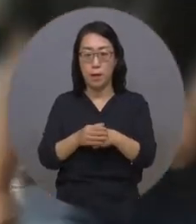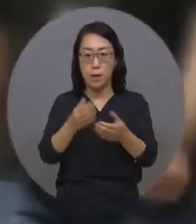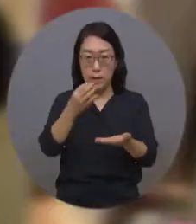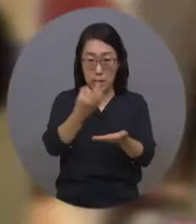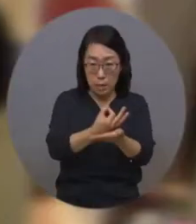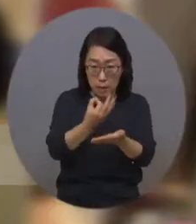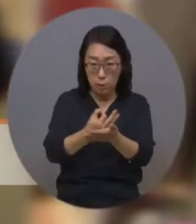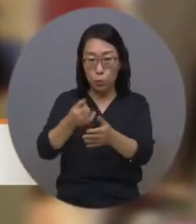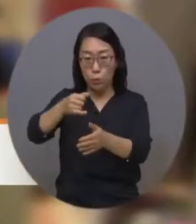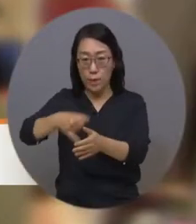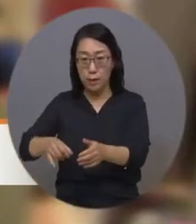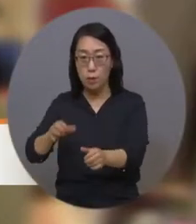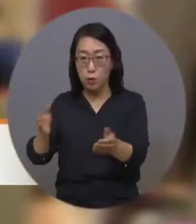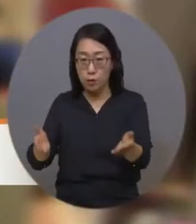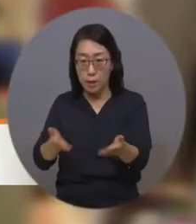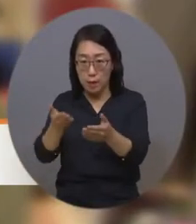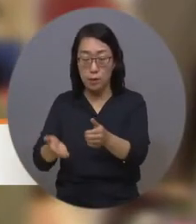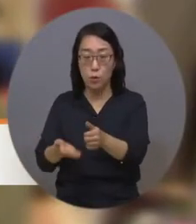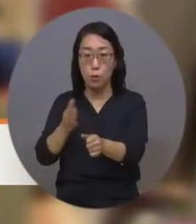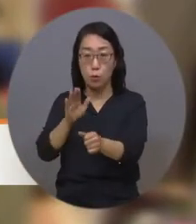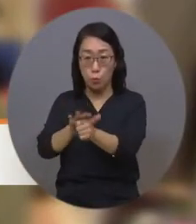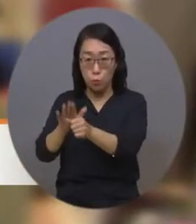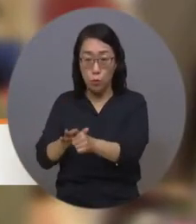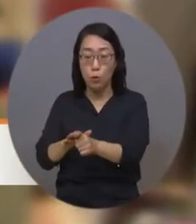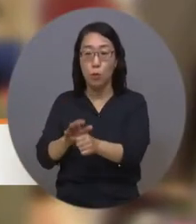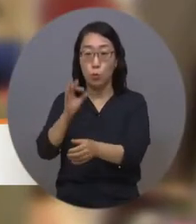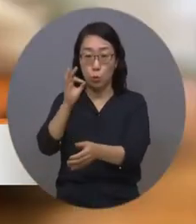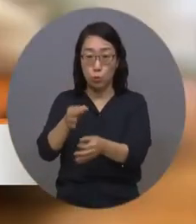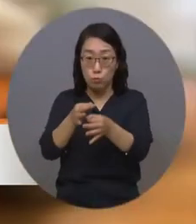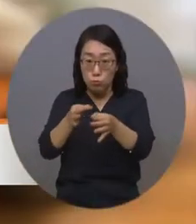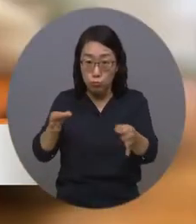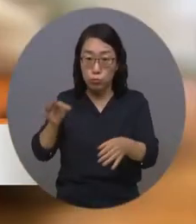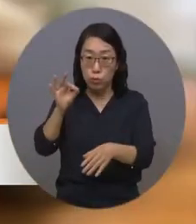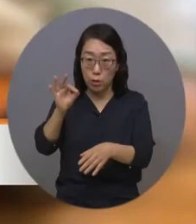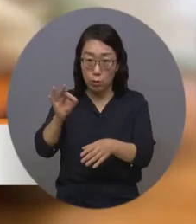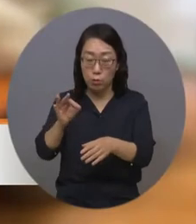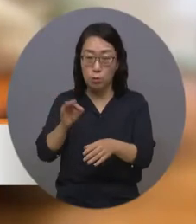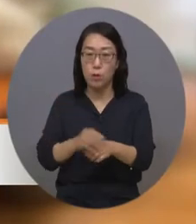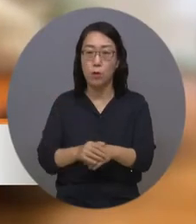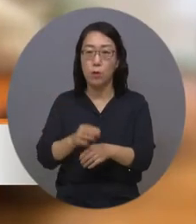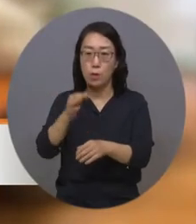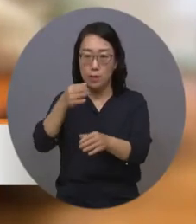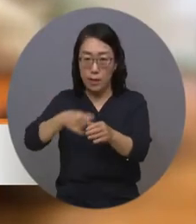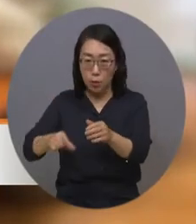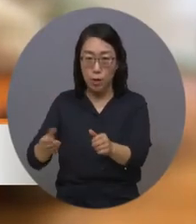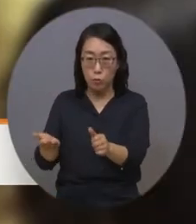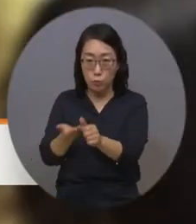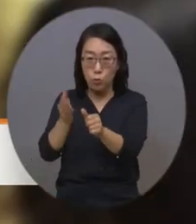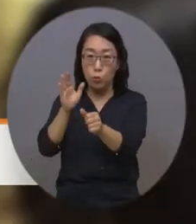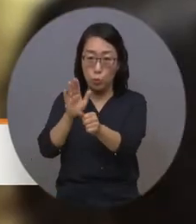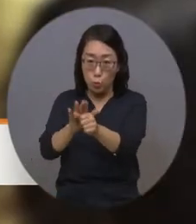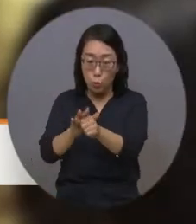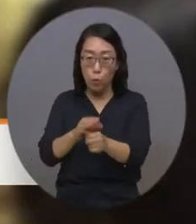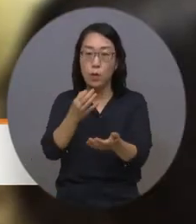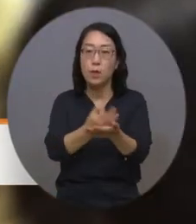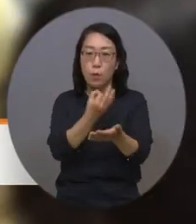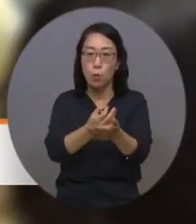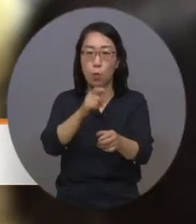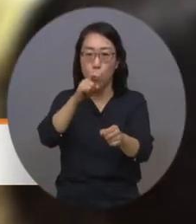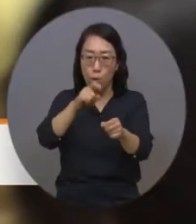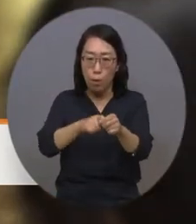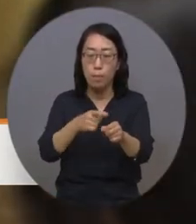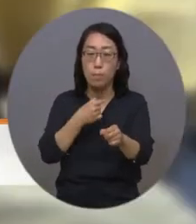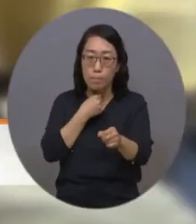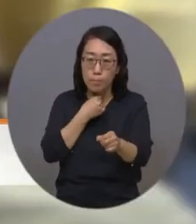근로자녀장려금은 정부가 저소득 가구의 근로 의욕을 고취하고 자녀 양육을 지원하기 위해 소득 재산 요건을